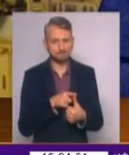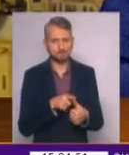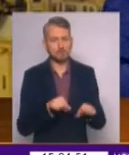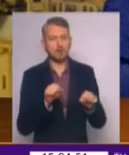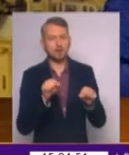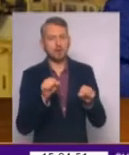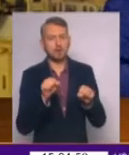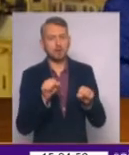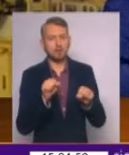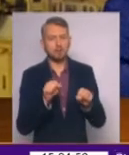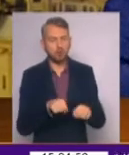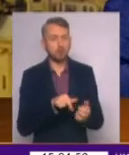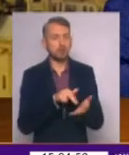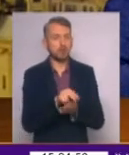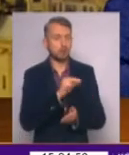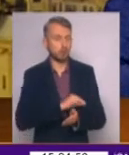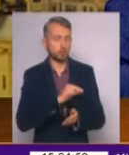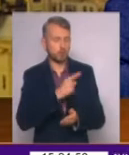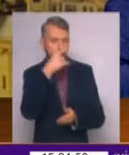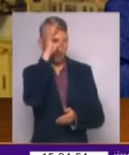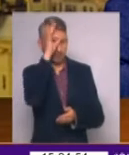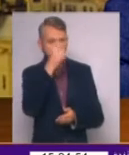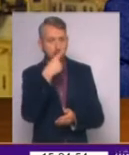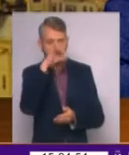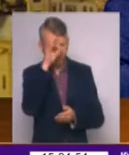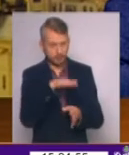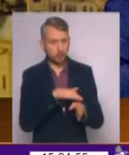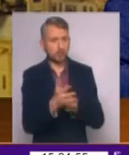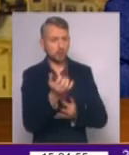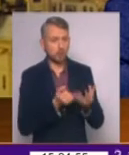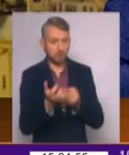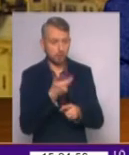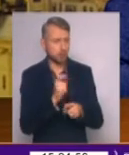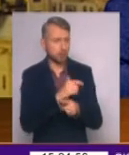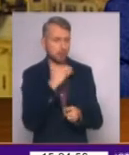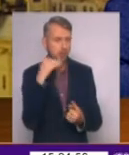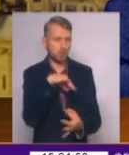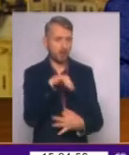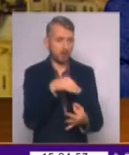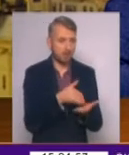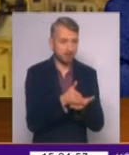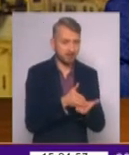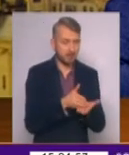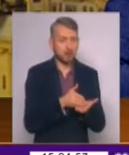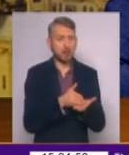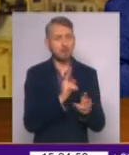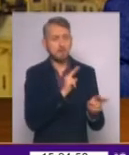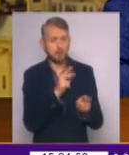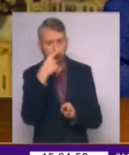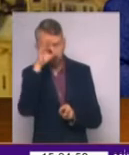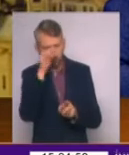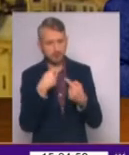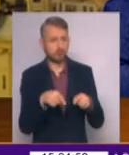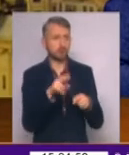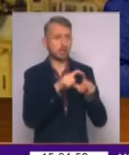можна йти і працювати в поліцію. Поліція здійснює набір, дуже багато вакансій в патрульній поліції, в інших департаментах. Ми,